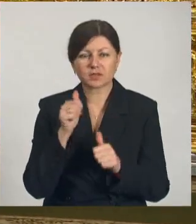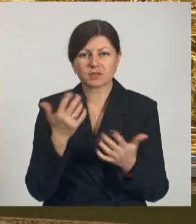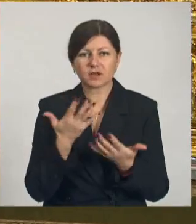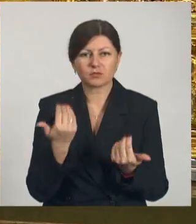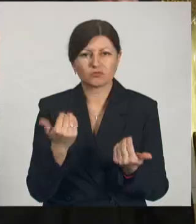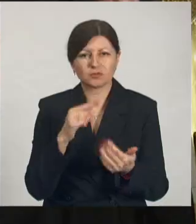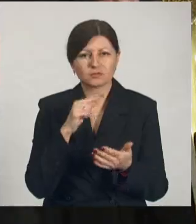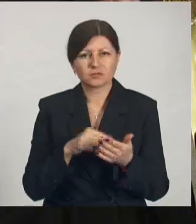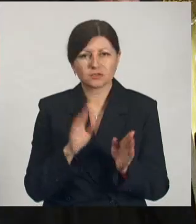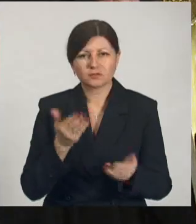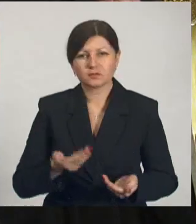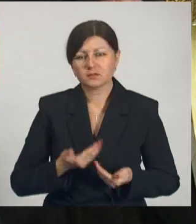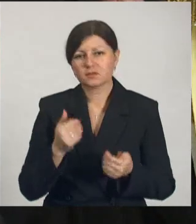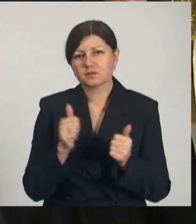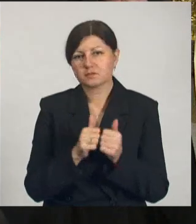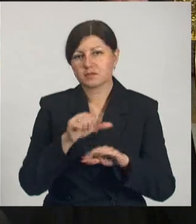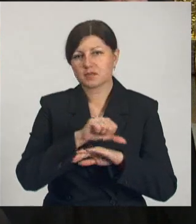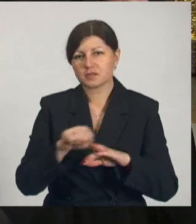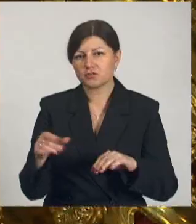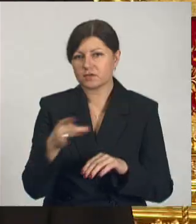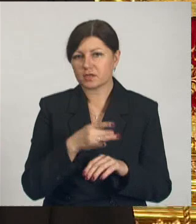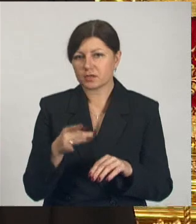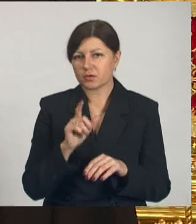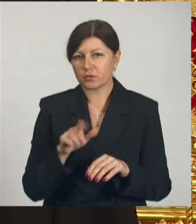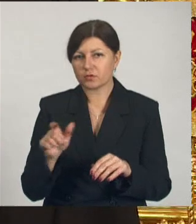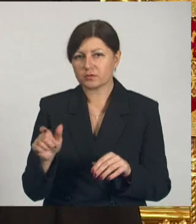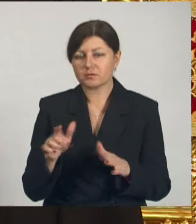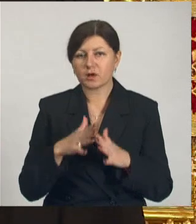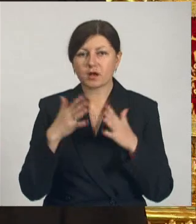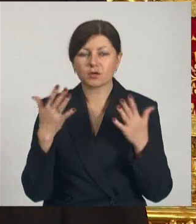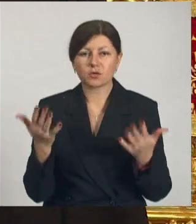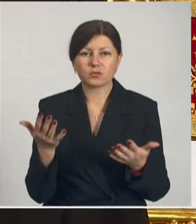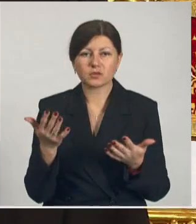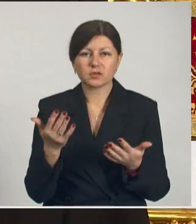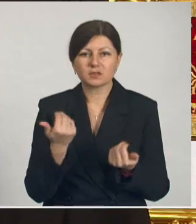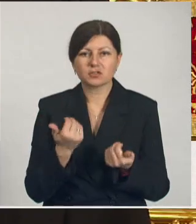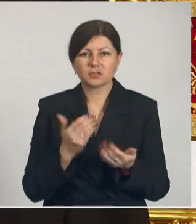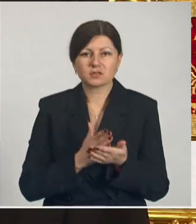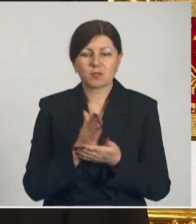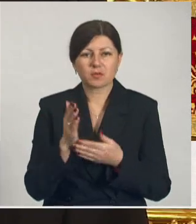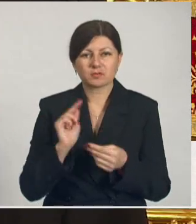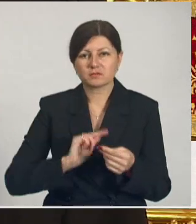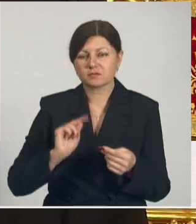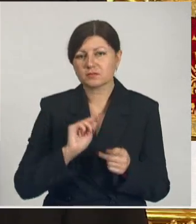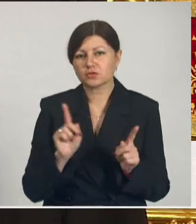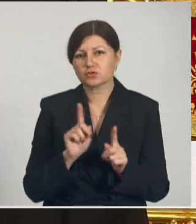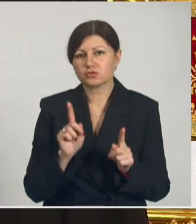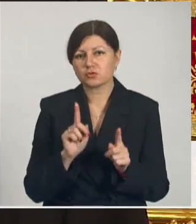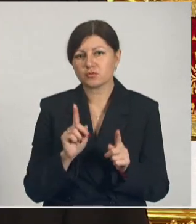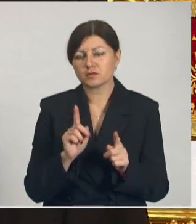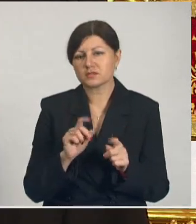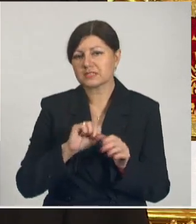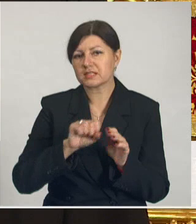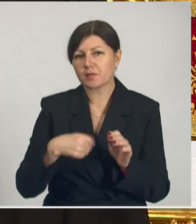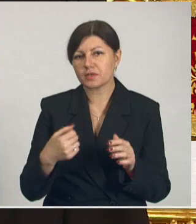их плечи, как жители приграничного региона. Огромные ресурсы направлены на то, чтобы